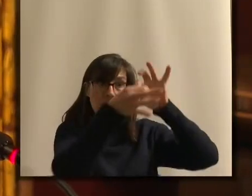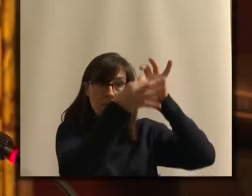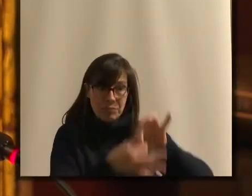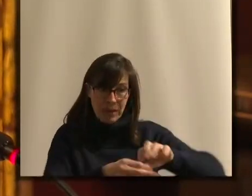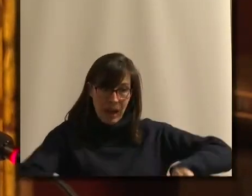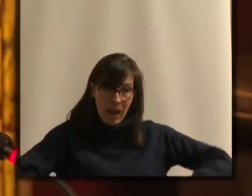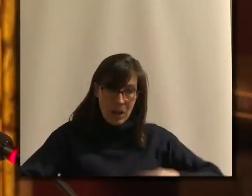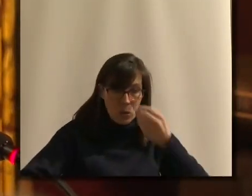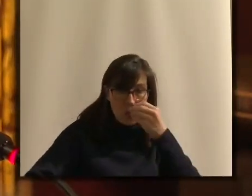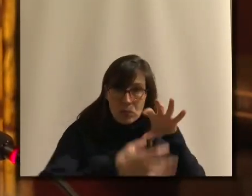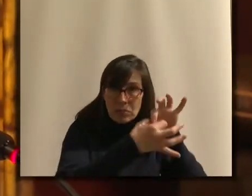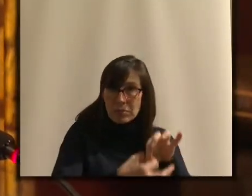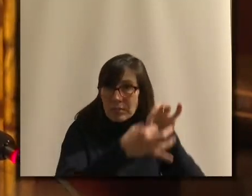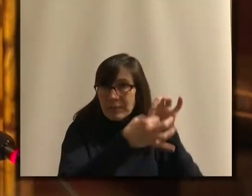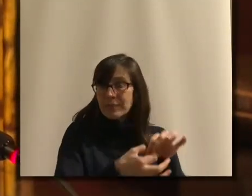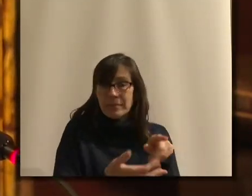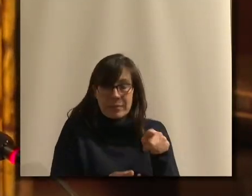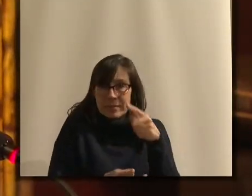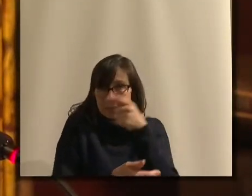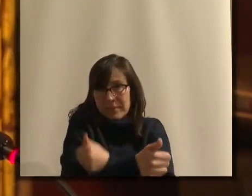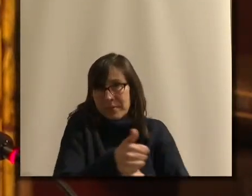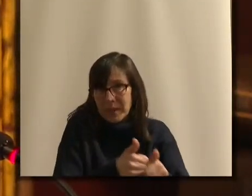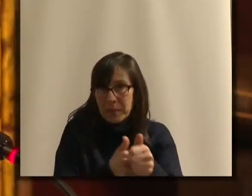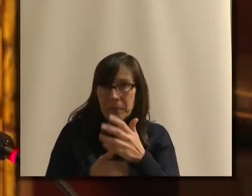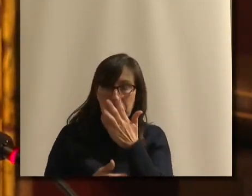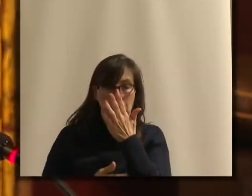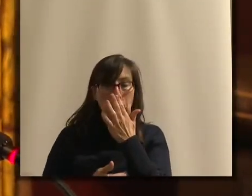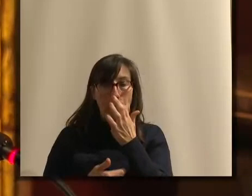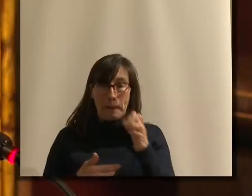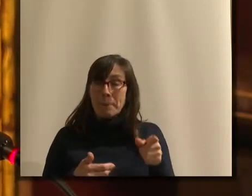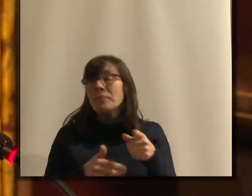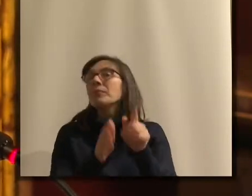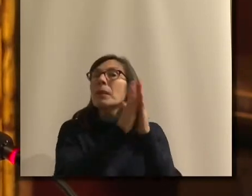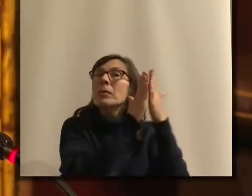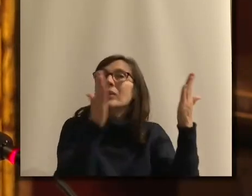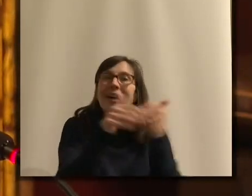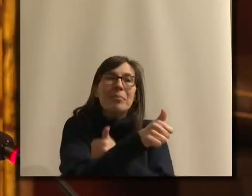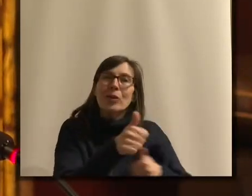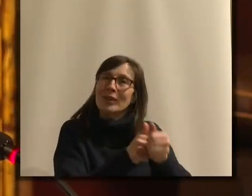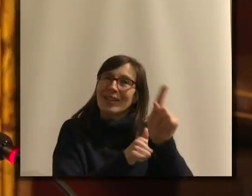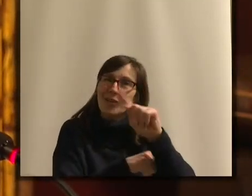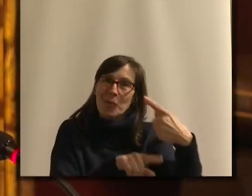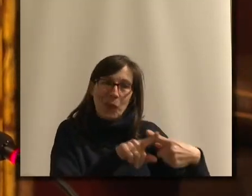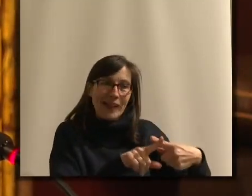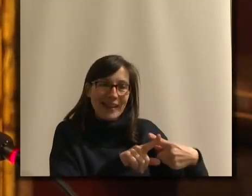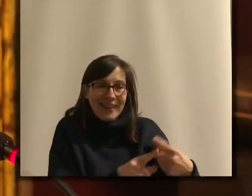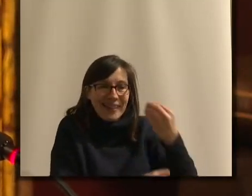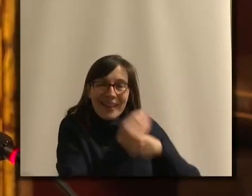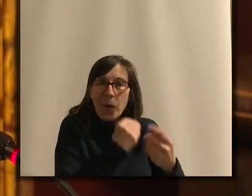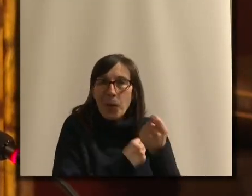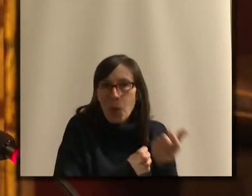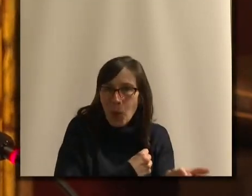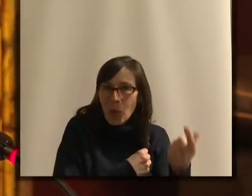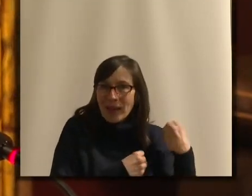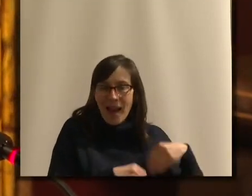criteri a seguir. Lògicament, la biblioteca, que ja el tenim en etiquetada, doncs no és el més prioritari, tot i que, insisteixo, la podrem alimentar des